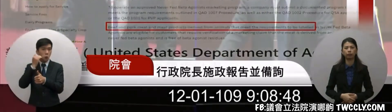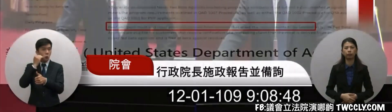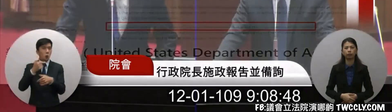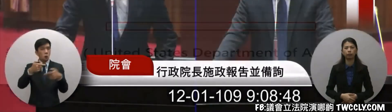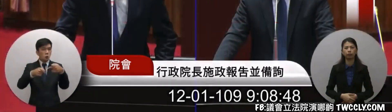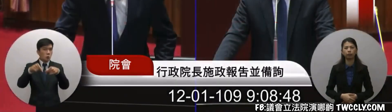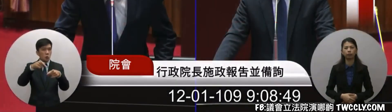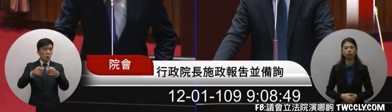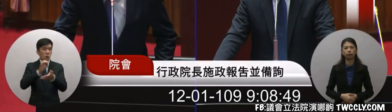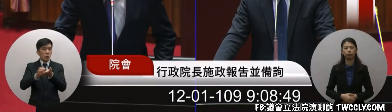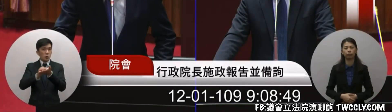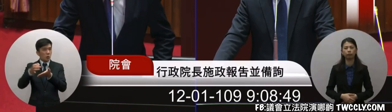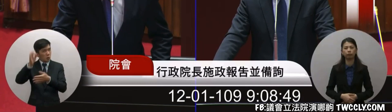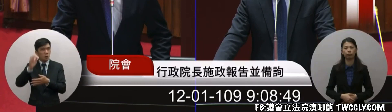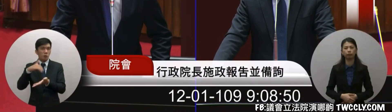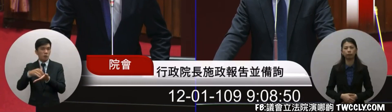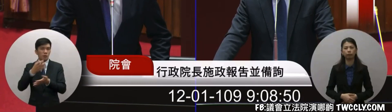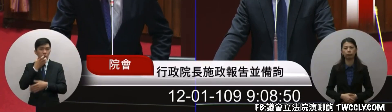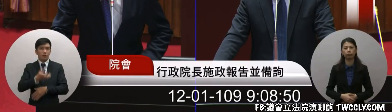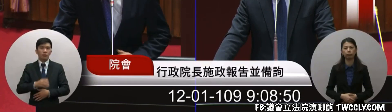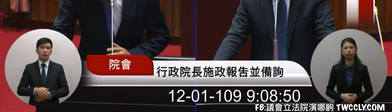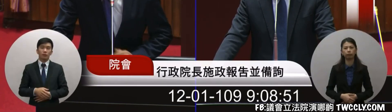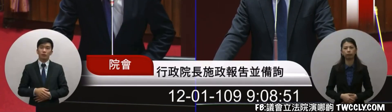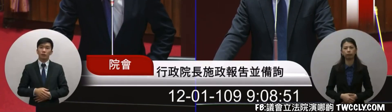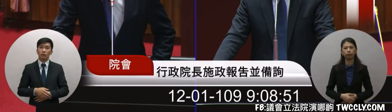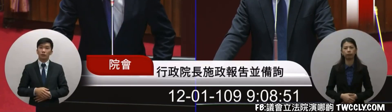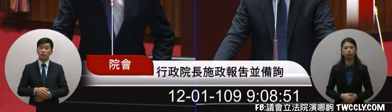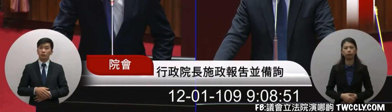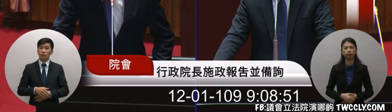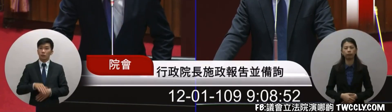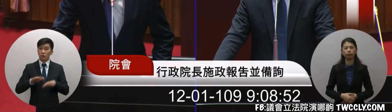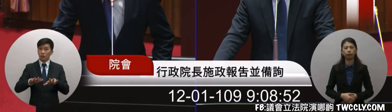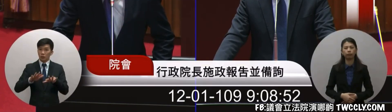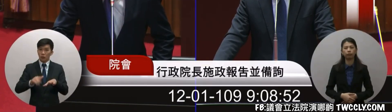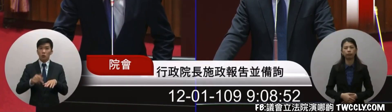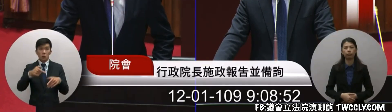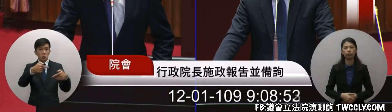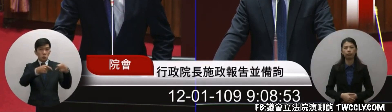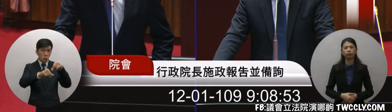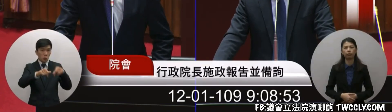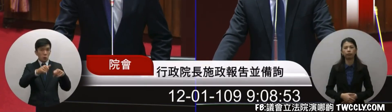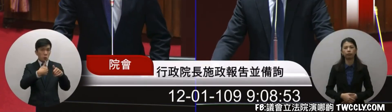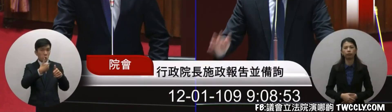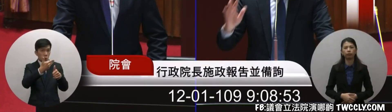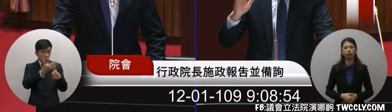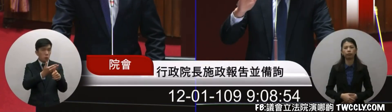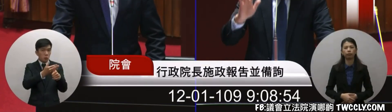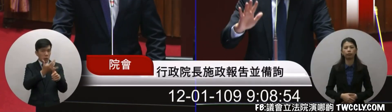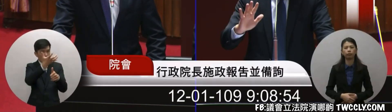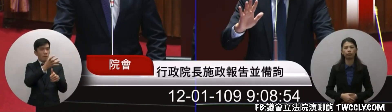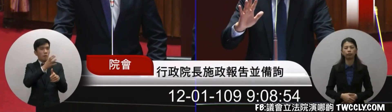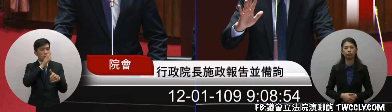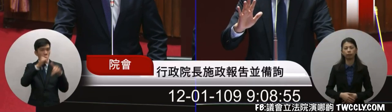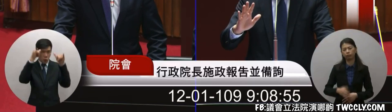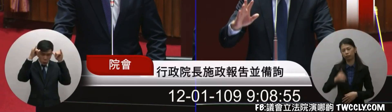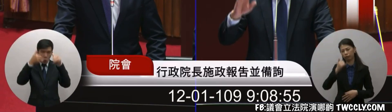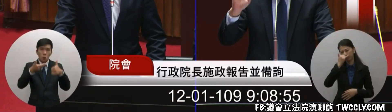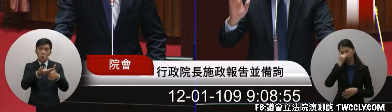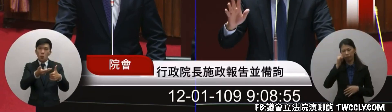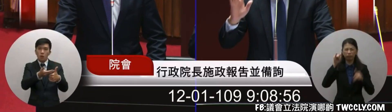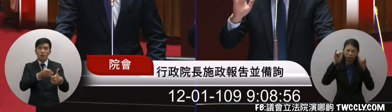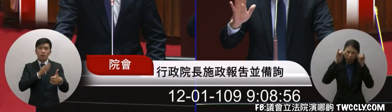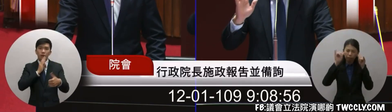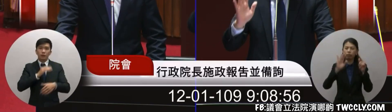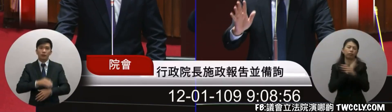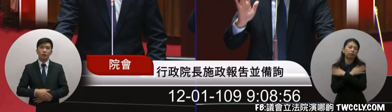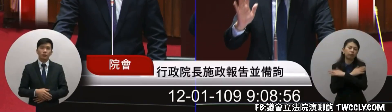算，所以它开始大部分的莱克多巴胺用在牛肉上面。 其实不管用来哪一种肉哈，就是